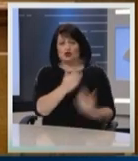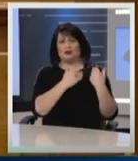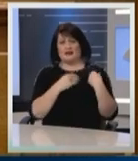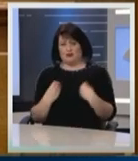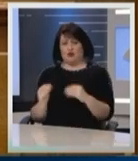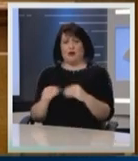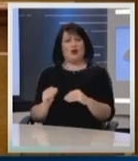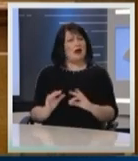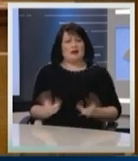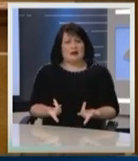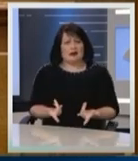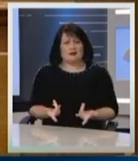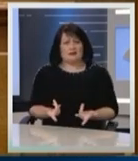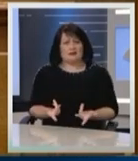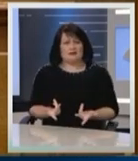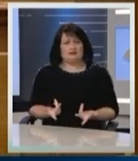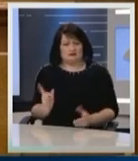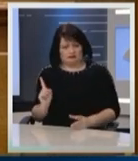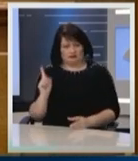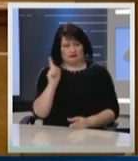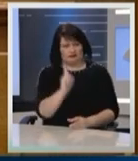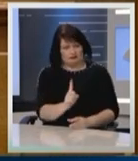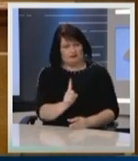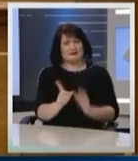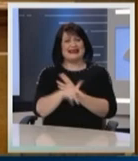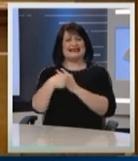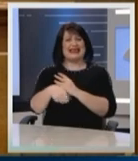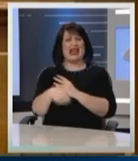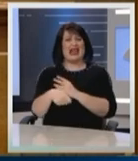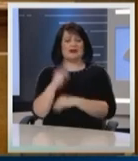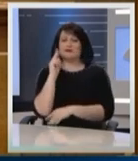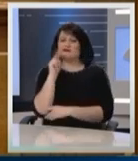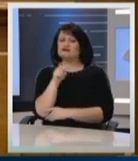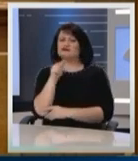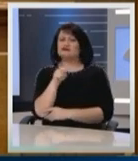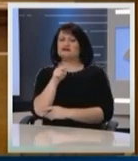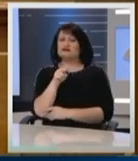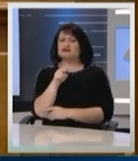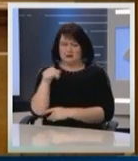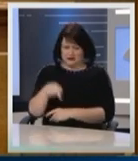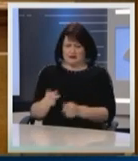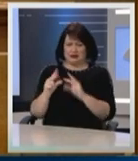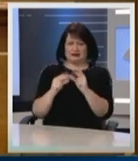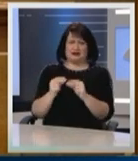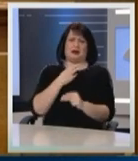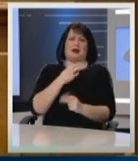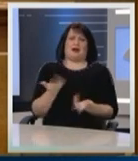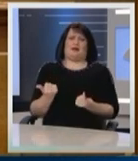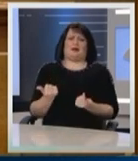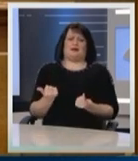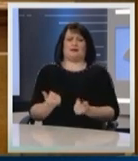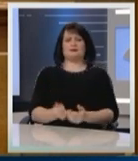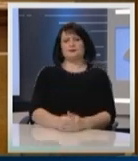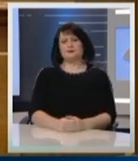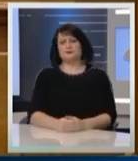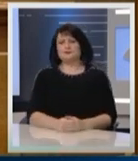υλικό? Να το πάτε. Άμα το πουλούσε παρουσία εισαγγελέως, θα γινόταν η σημερινή συζήτηση? Δεν νομίζω. Θα